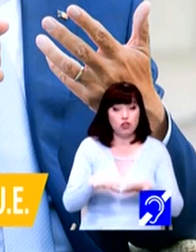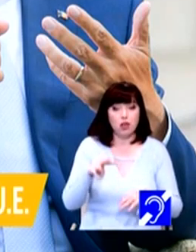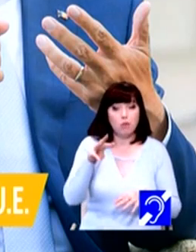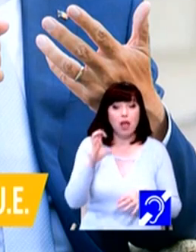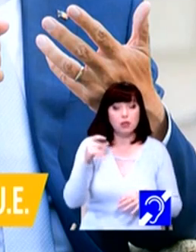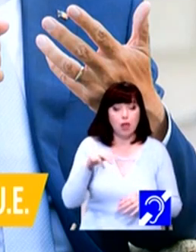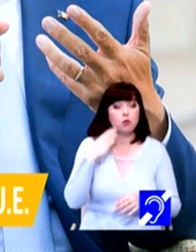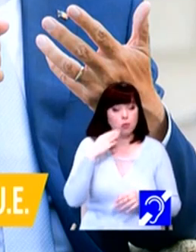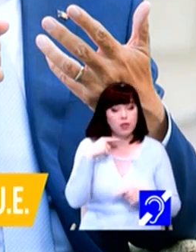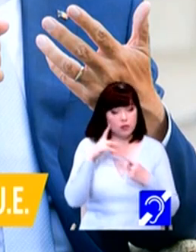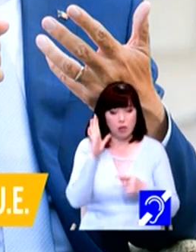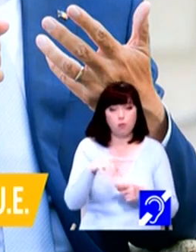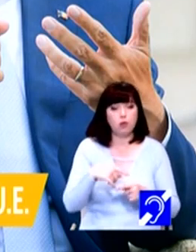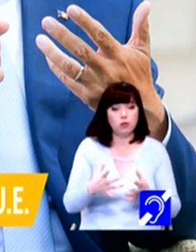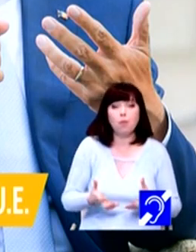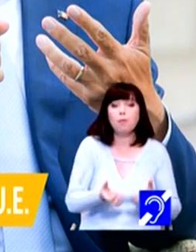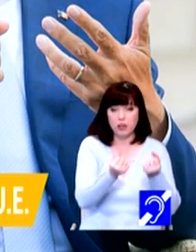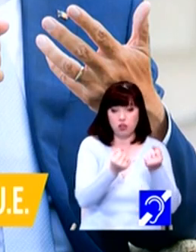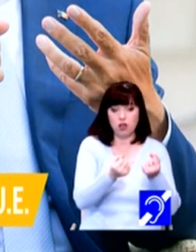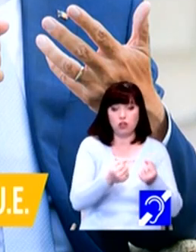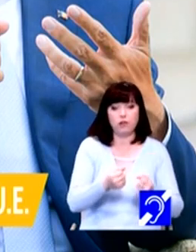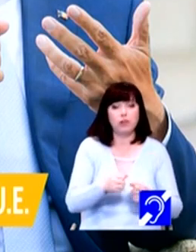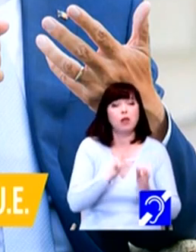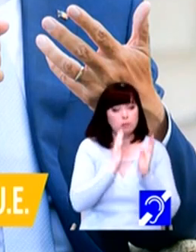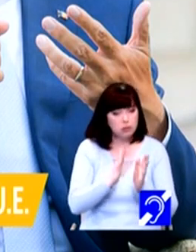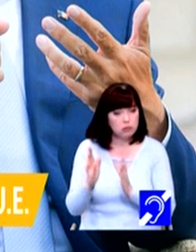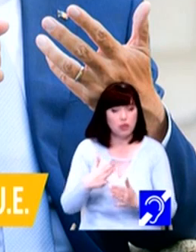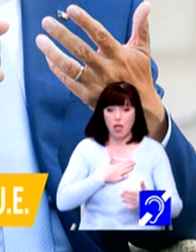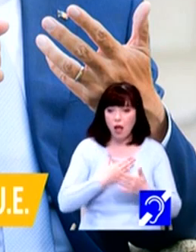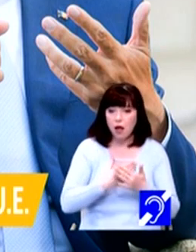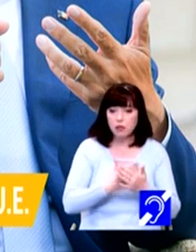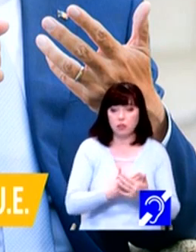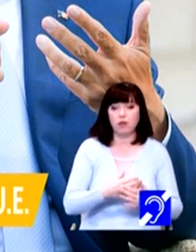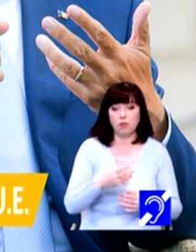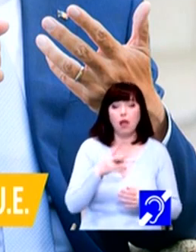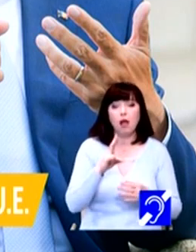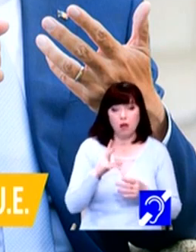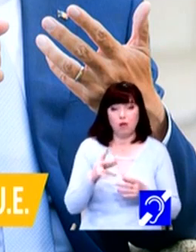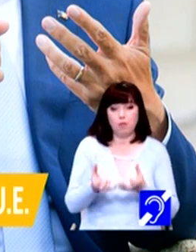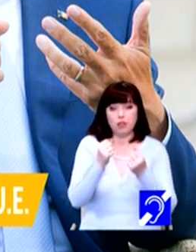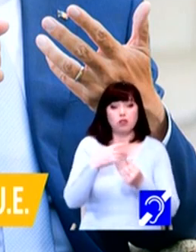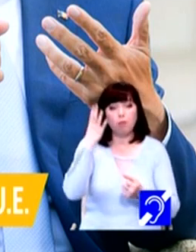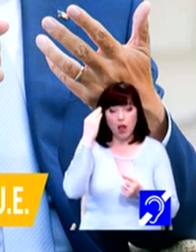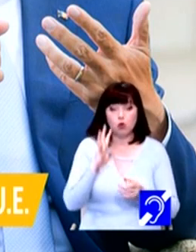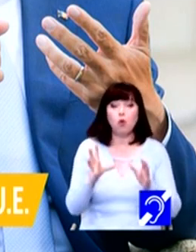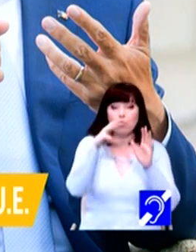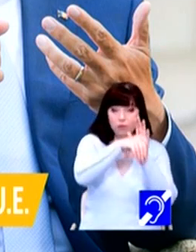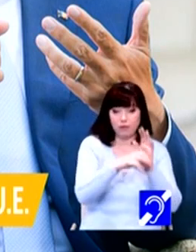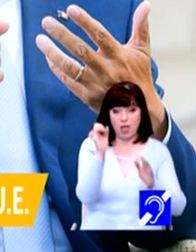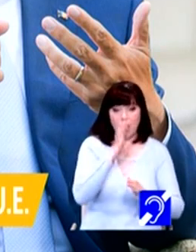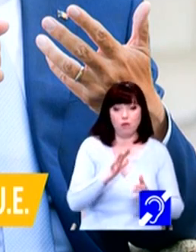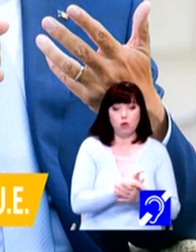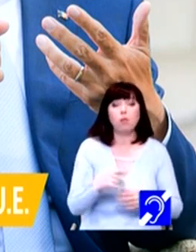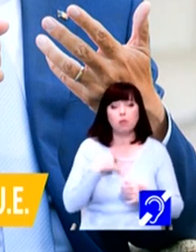România va continua să fie un susținător sincer, constant și activ al locului Republicii Moldova în familia Uniunii Europene.